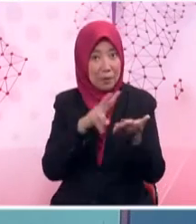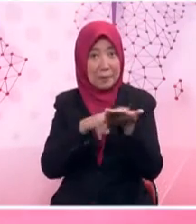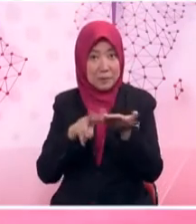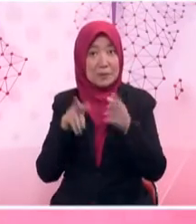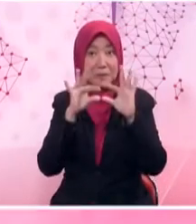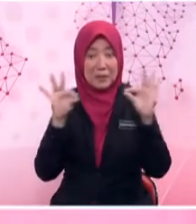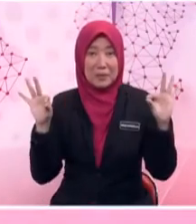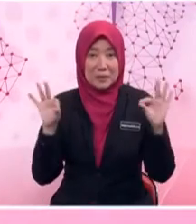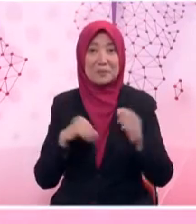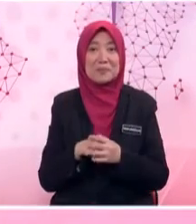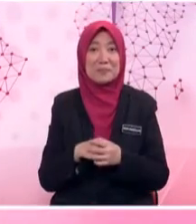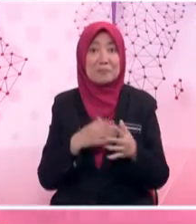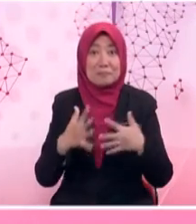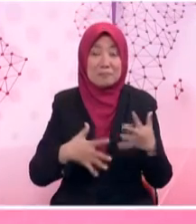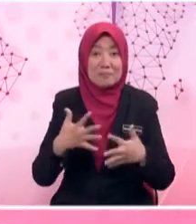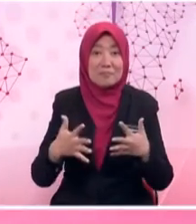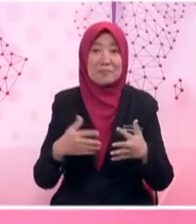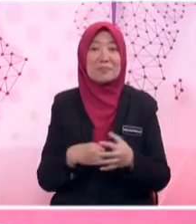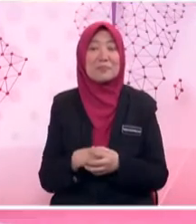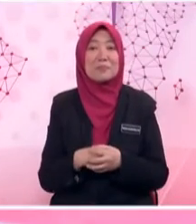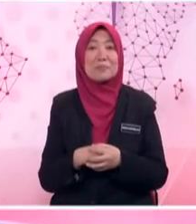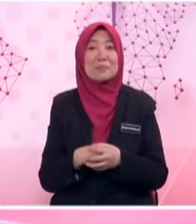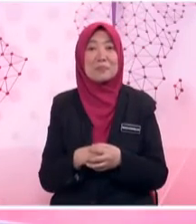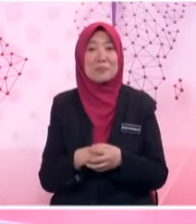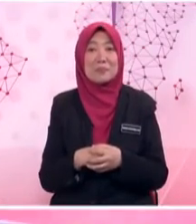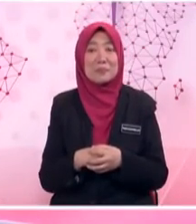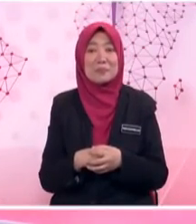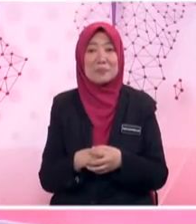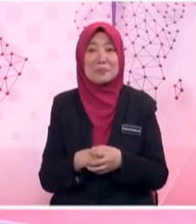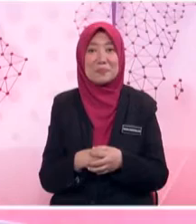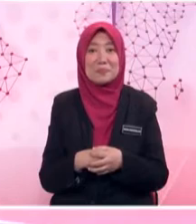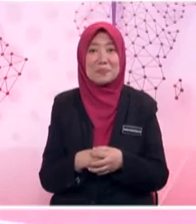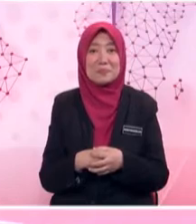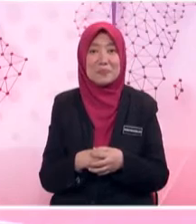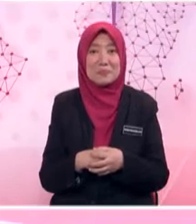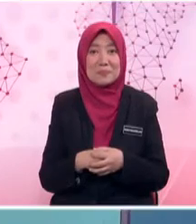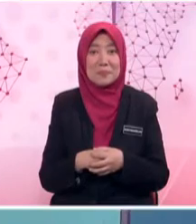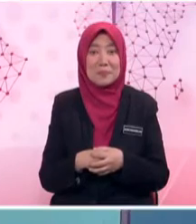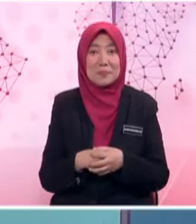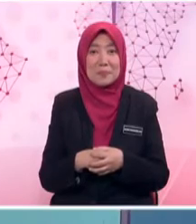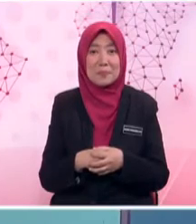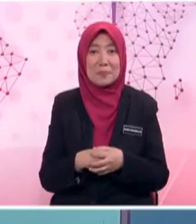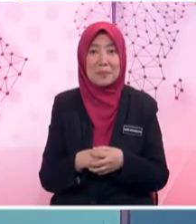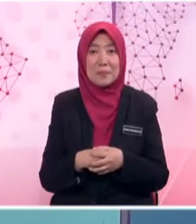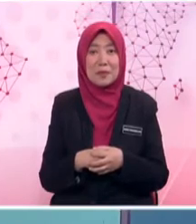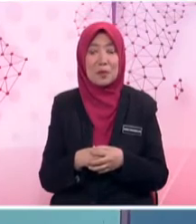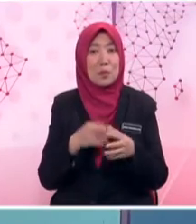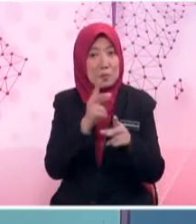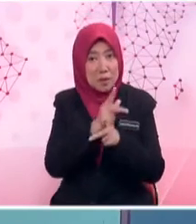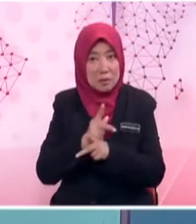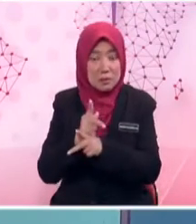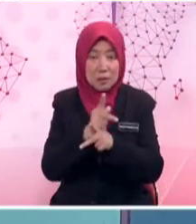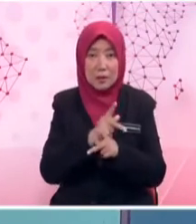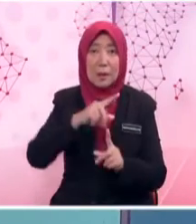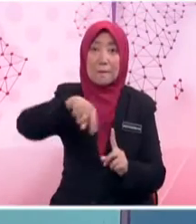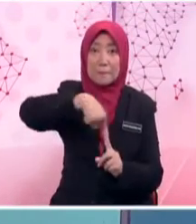bermain gasing bersama kawan sekampungnya. Okay. So berhati-hati bila buat ayat. So